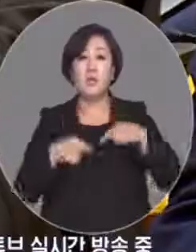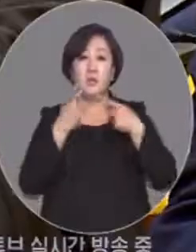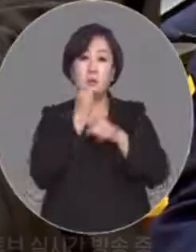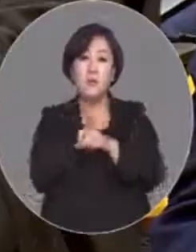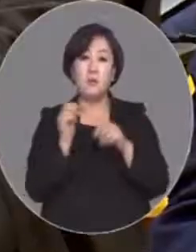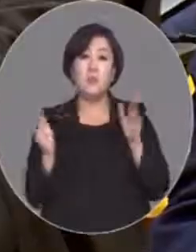합니다